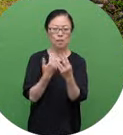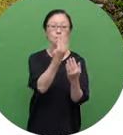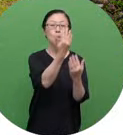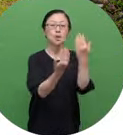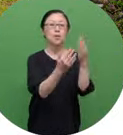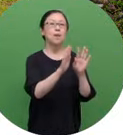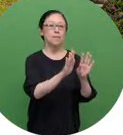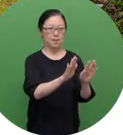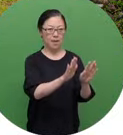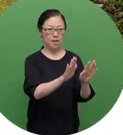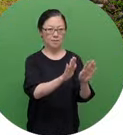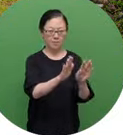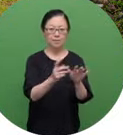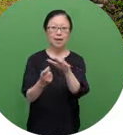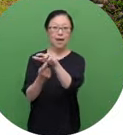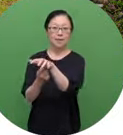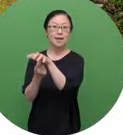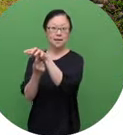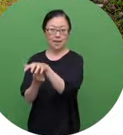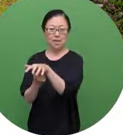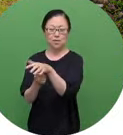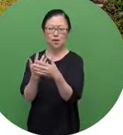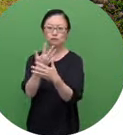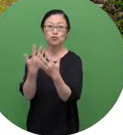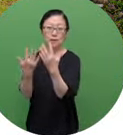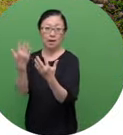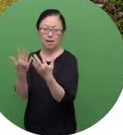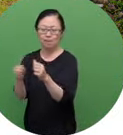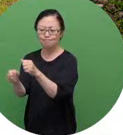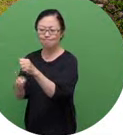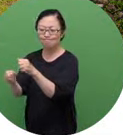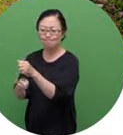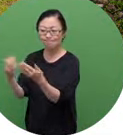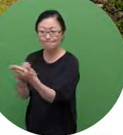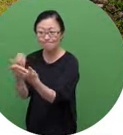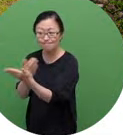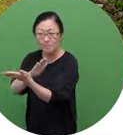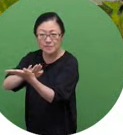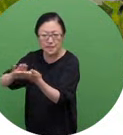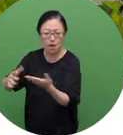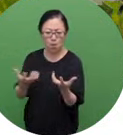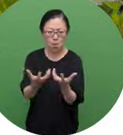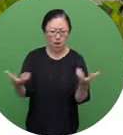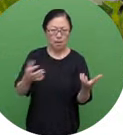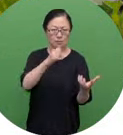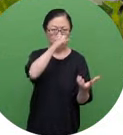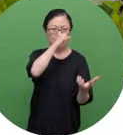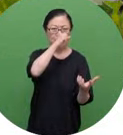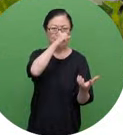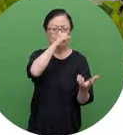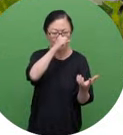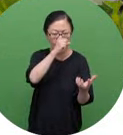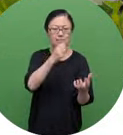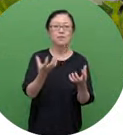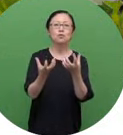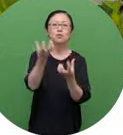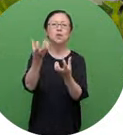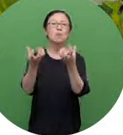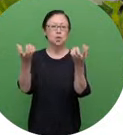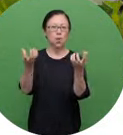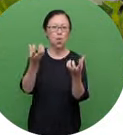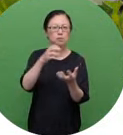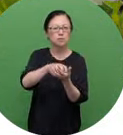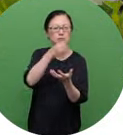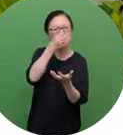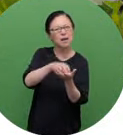刈り、こまめに行って境界をはっきりさせてあげるというのが重要だと思います。果物やってる農家さんとか、よ